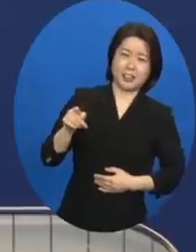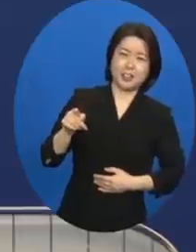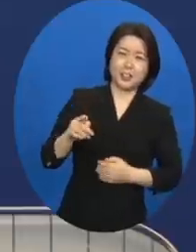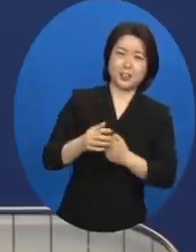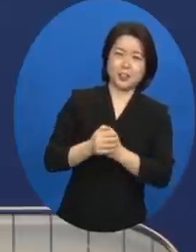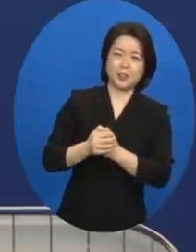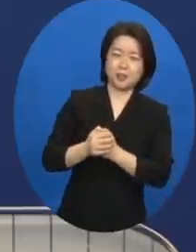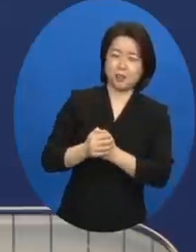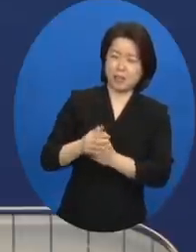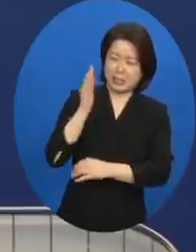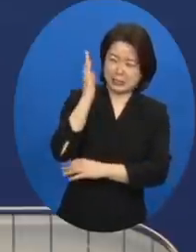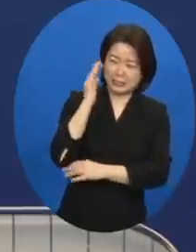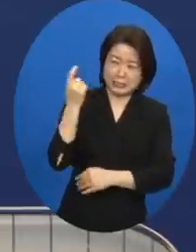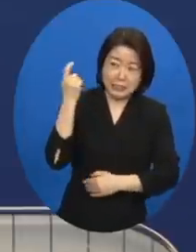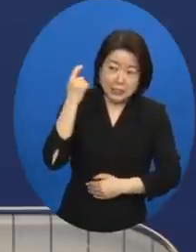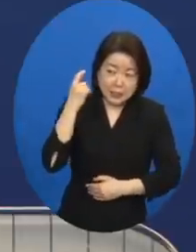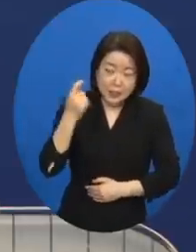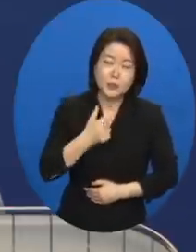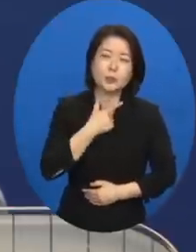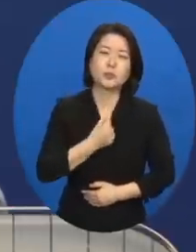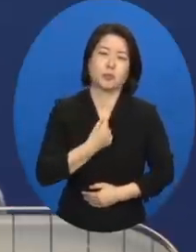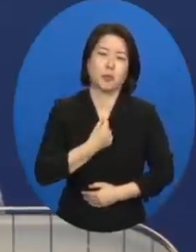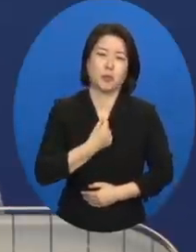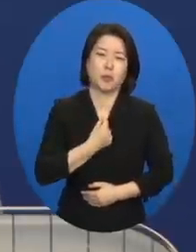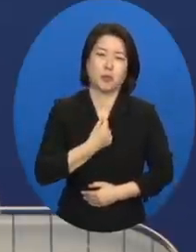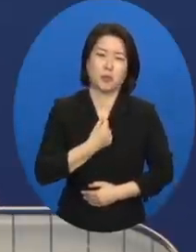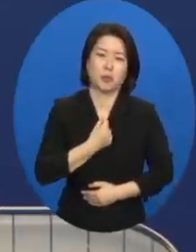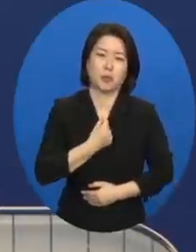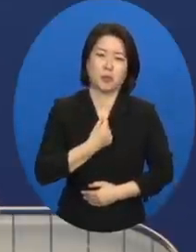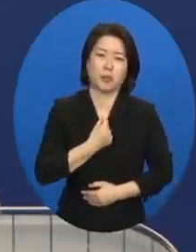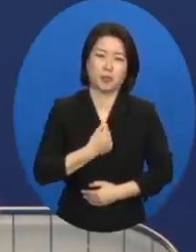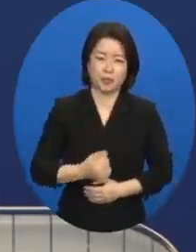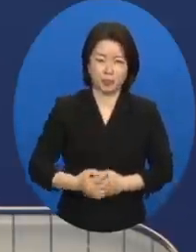그 얘기가 듣고 싶어서